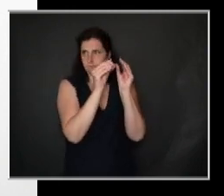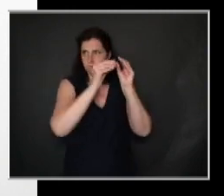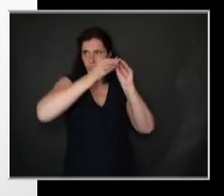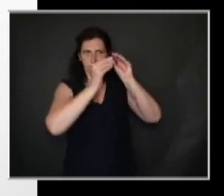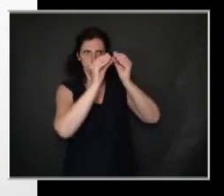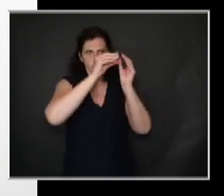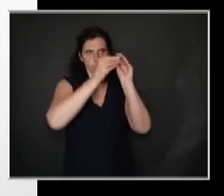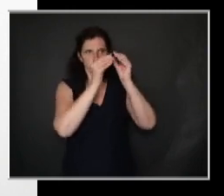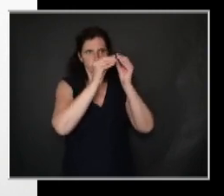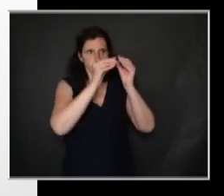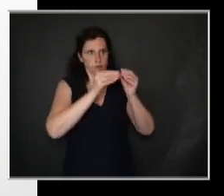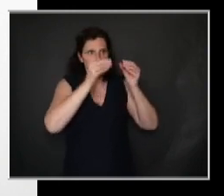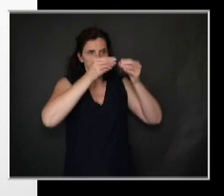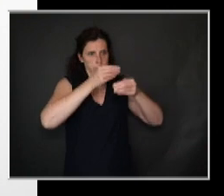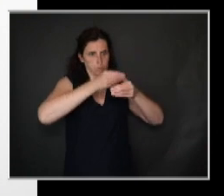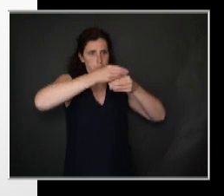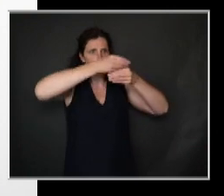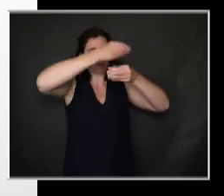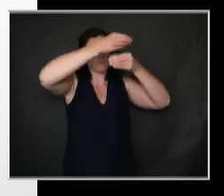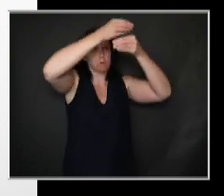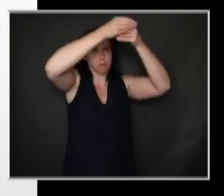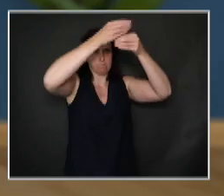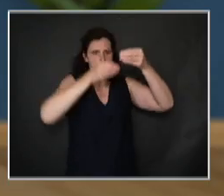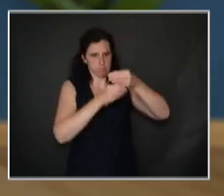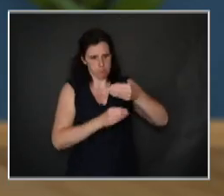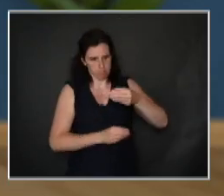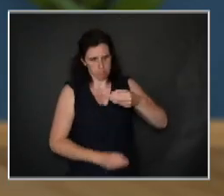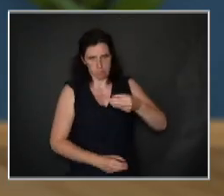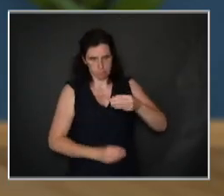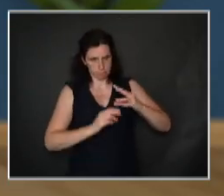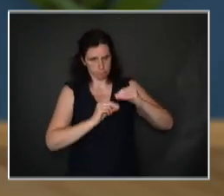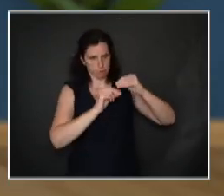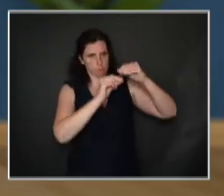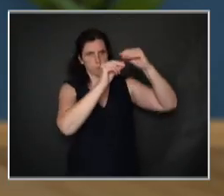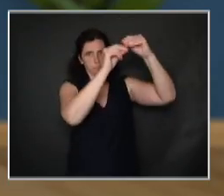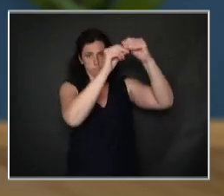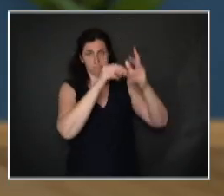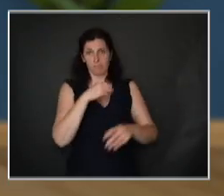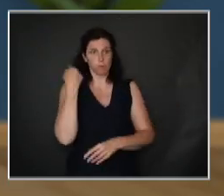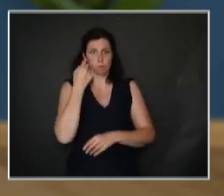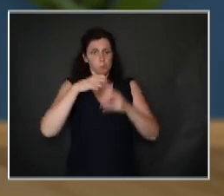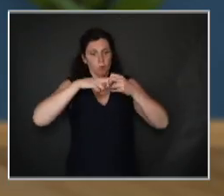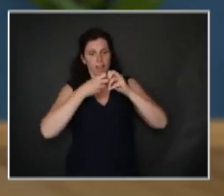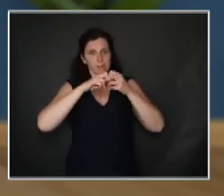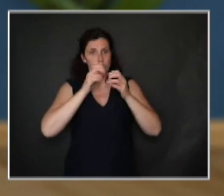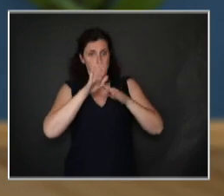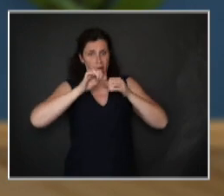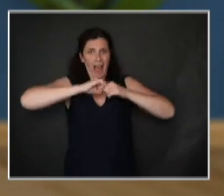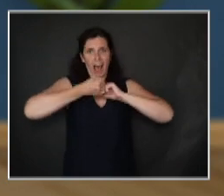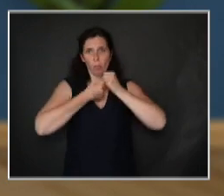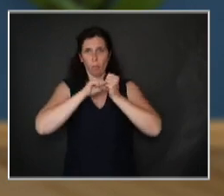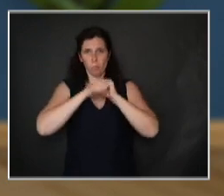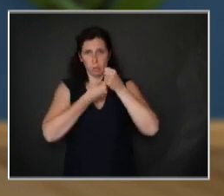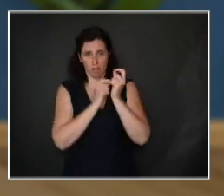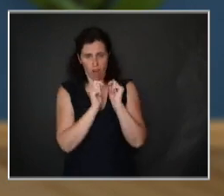qui vont relier chaque vertèbre avec celle qui est au-dessus et celle qui est en dessous. Et bien, comme toute articulation, je le disais tout à l'heure, il peut y avoir une arthrose qui se développe.